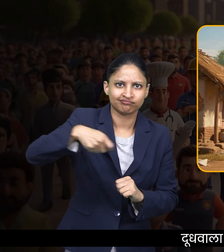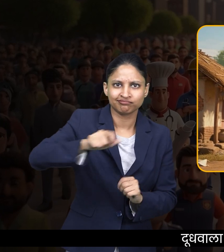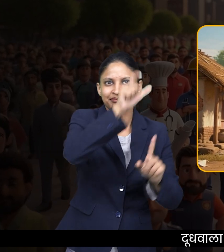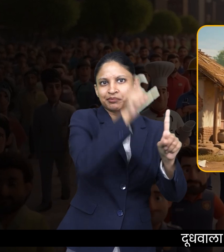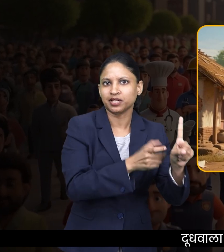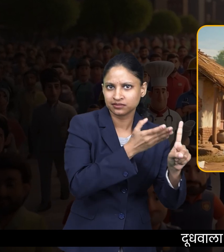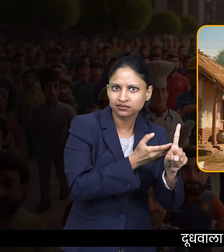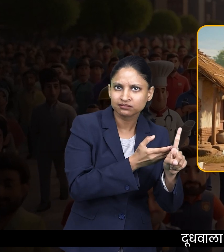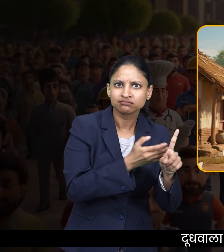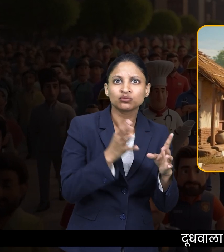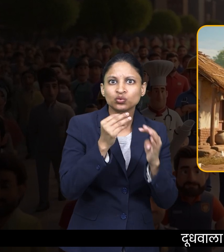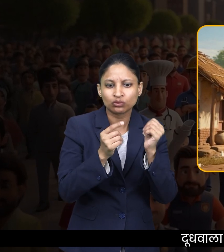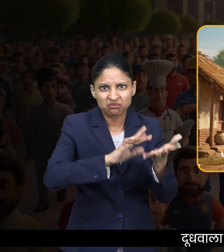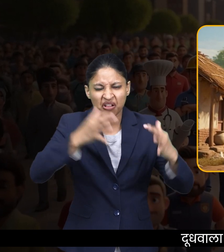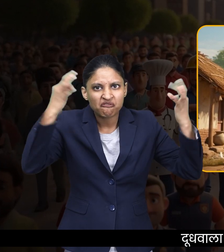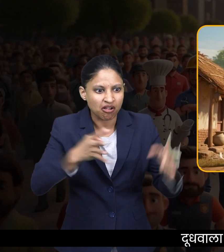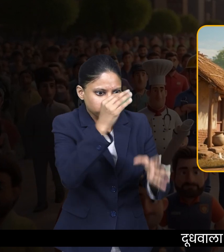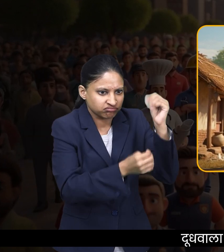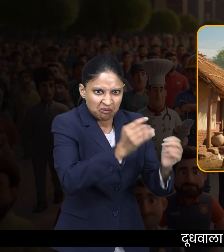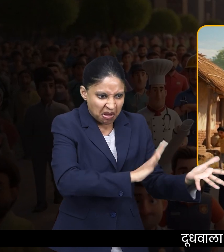दूधवाला ताजे दूध आणतो.